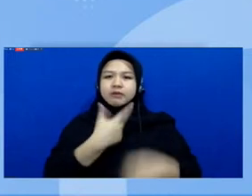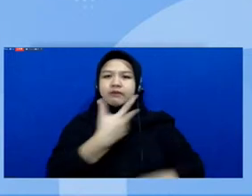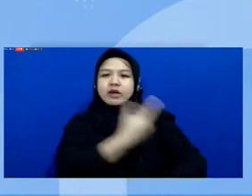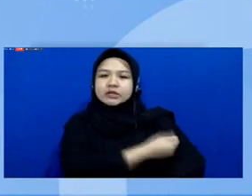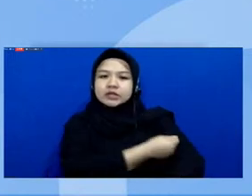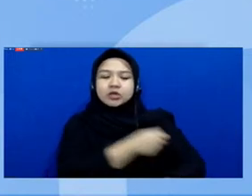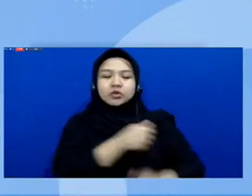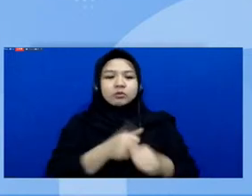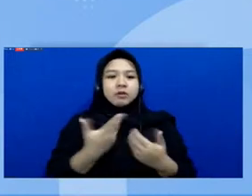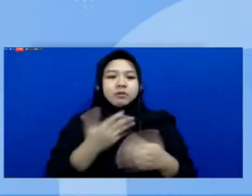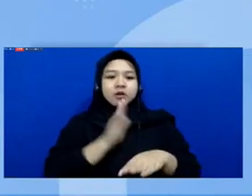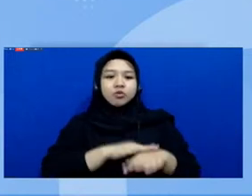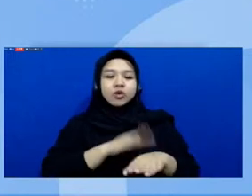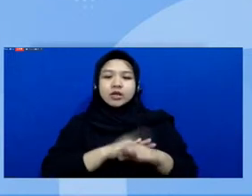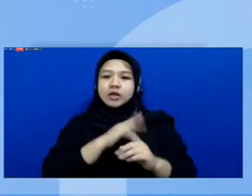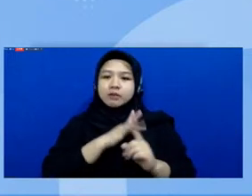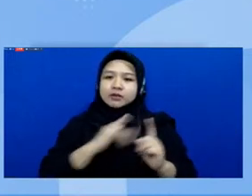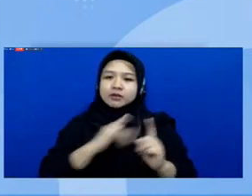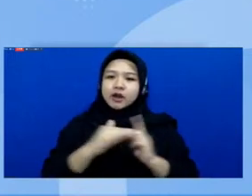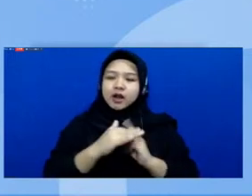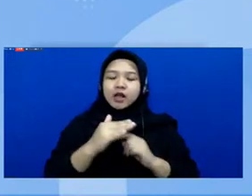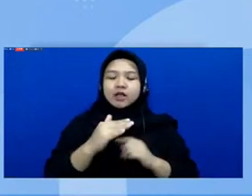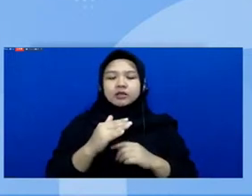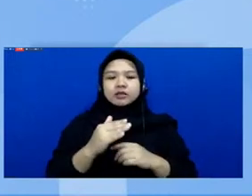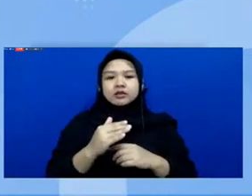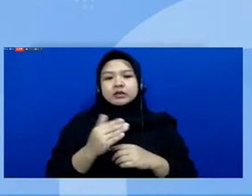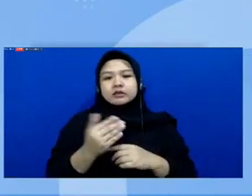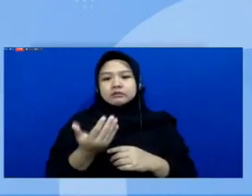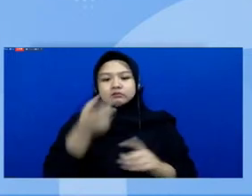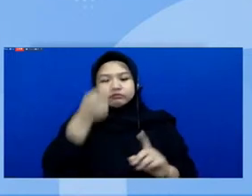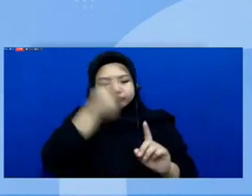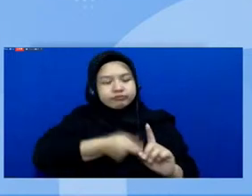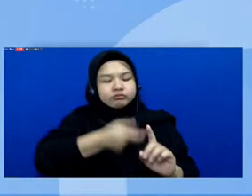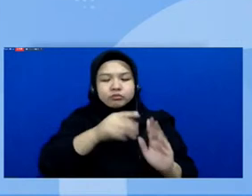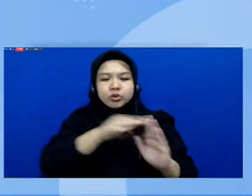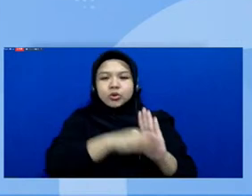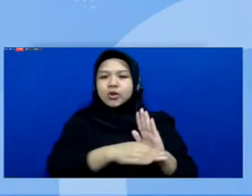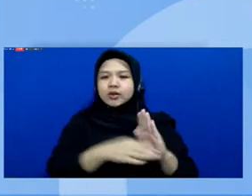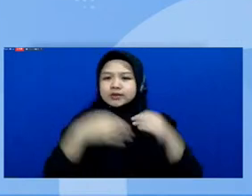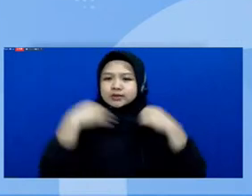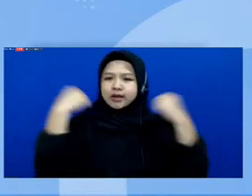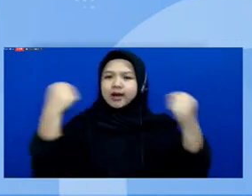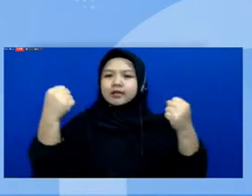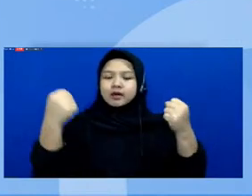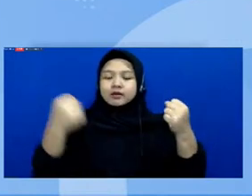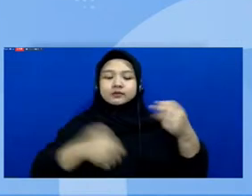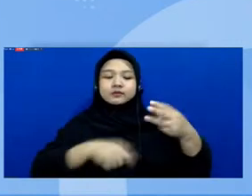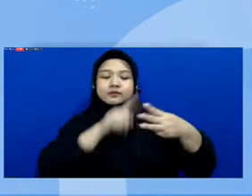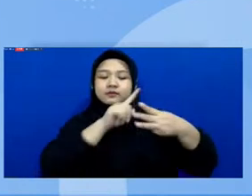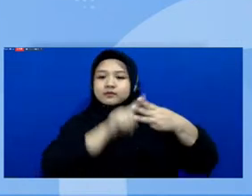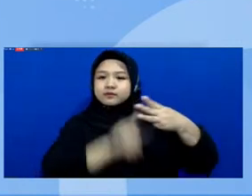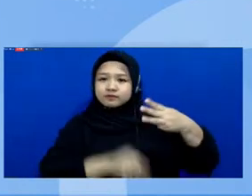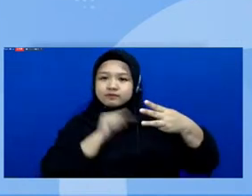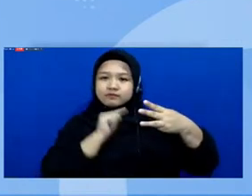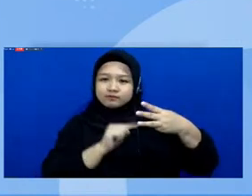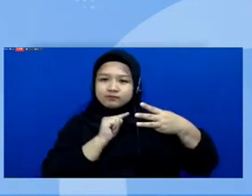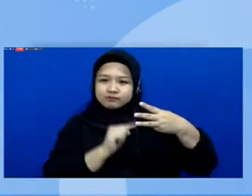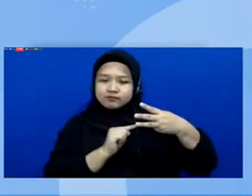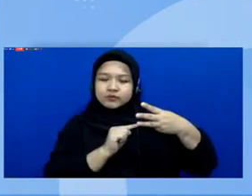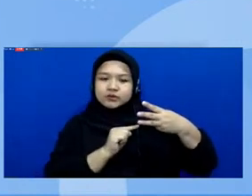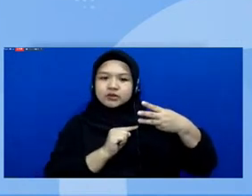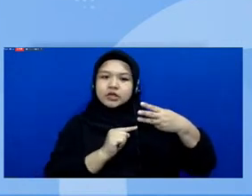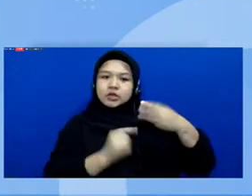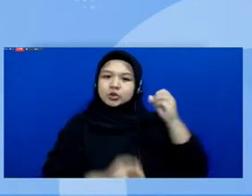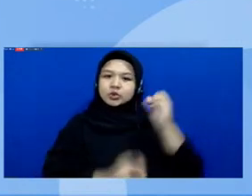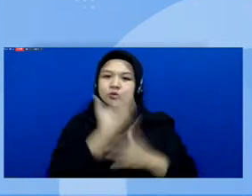bagaimana budaya masyarakat untuk kemudian mematuhi protokol kesehatan. Ketiga hal inilah yang menjadi akar